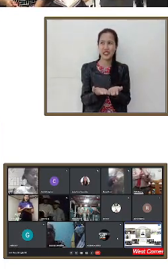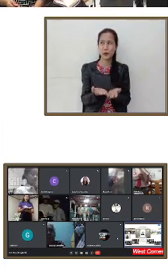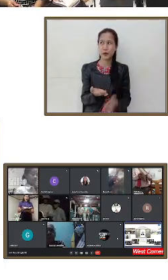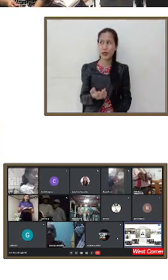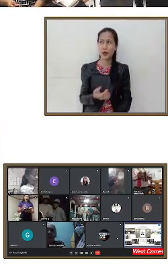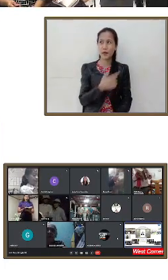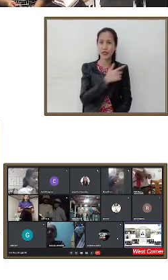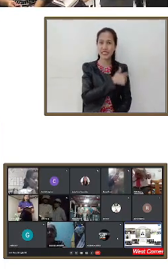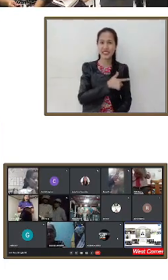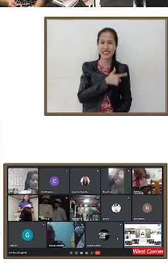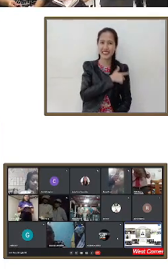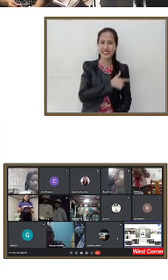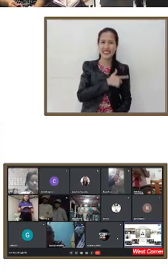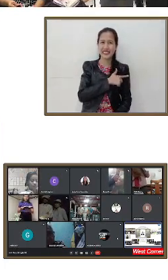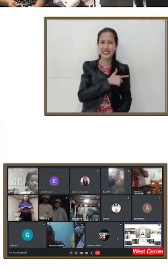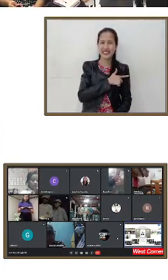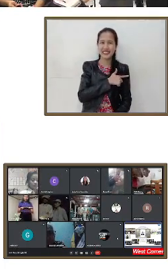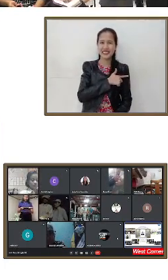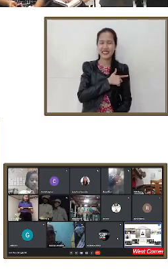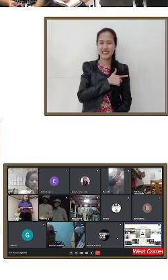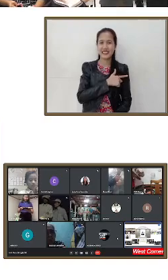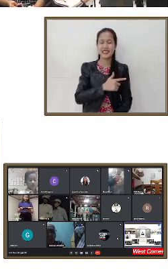1 in verse number 10.